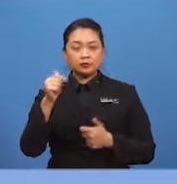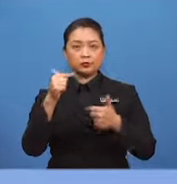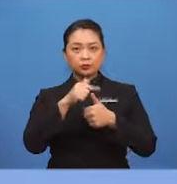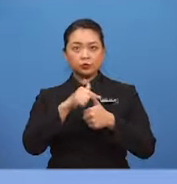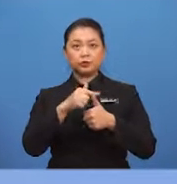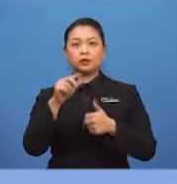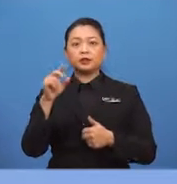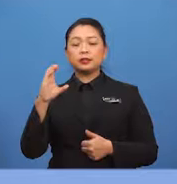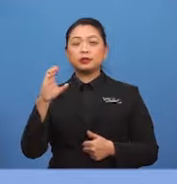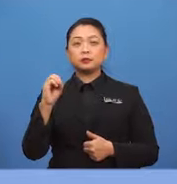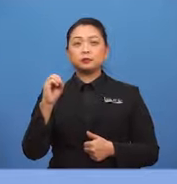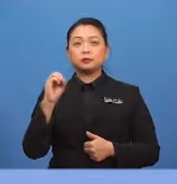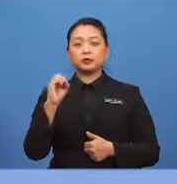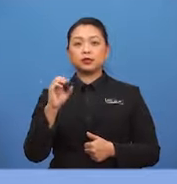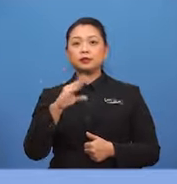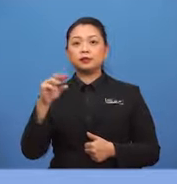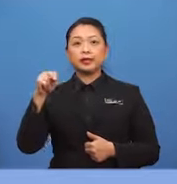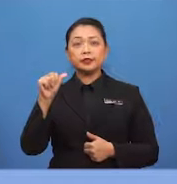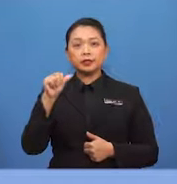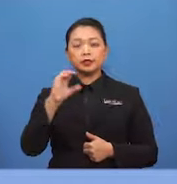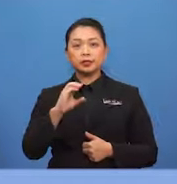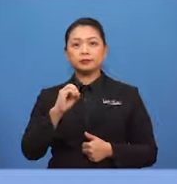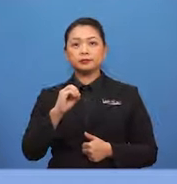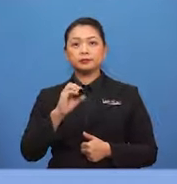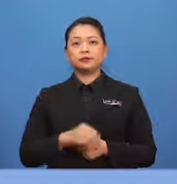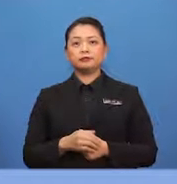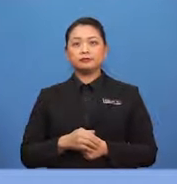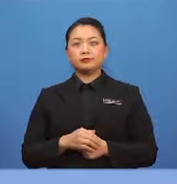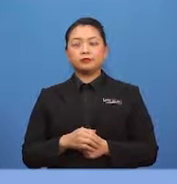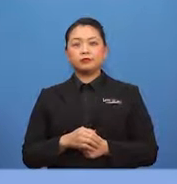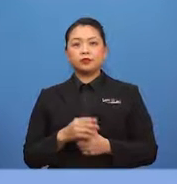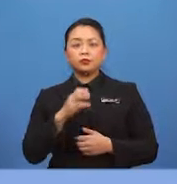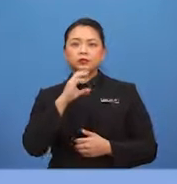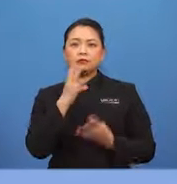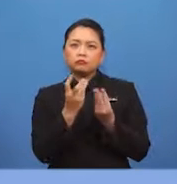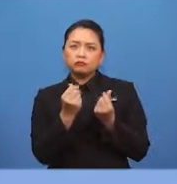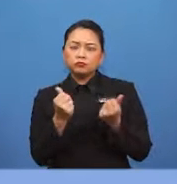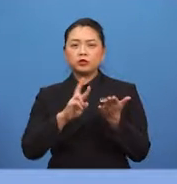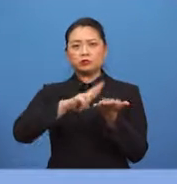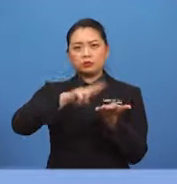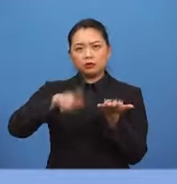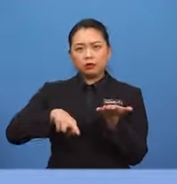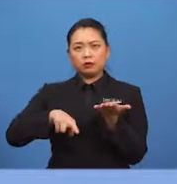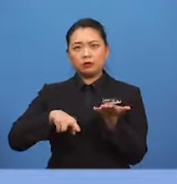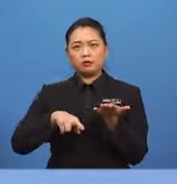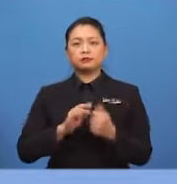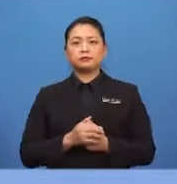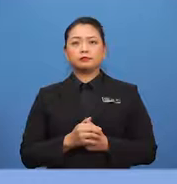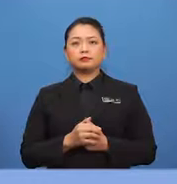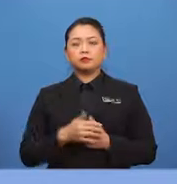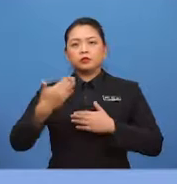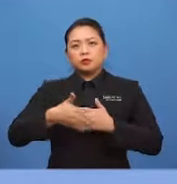kalsium karbonat dan natrium karbonat. Takat lebur bagi kaca ini rendah dan kaca